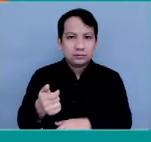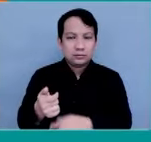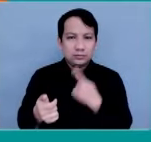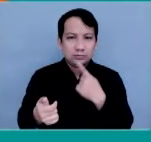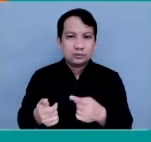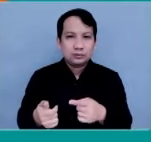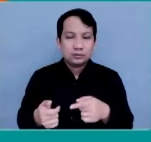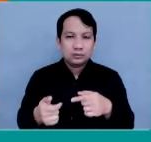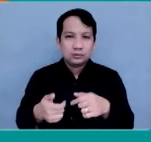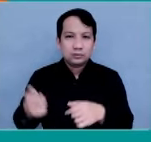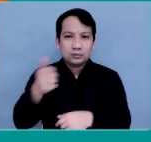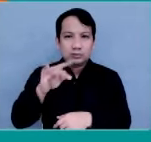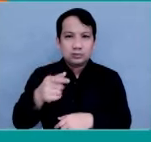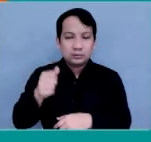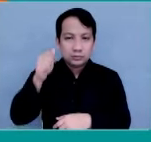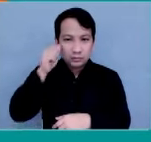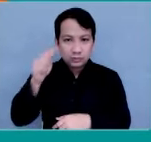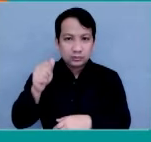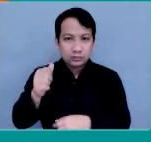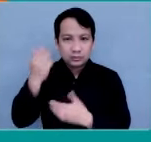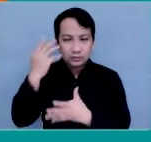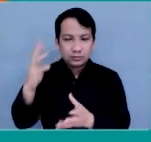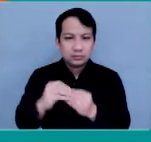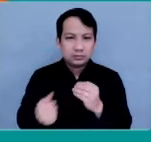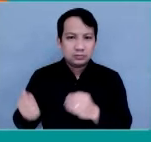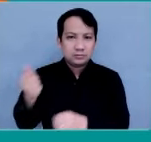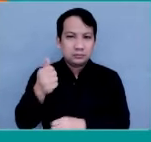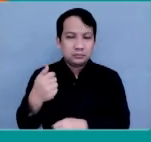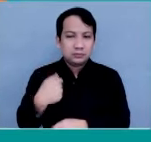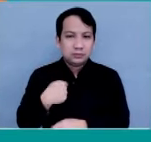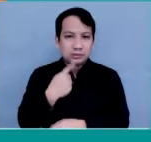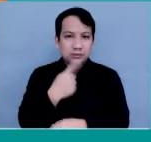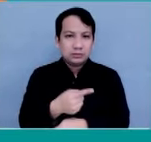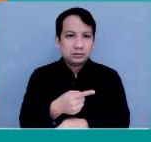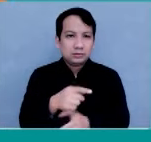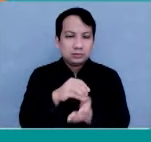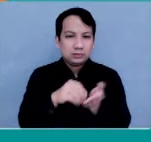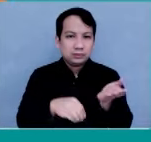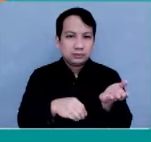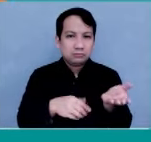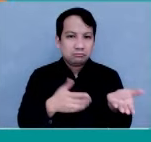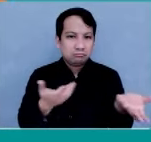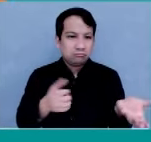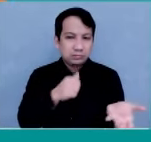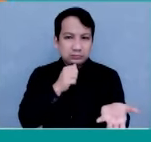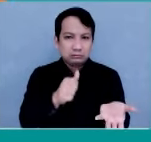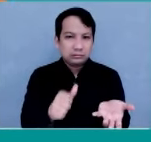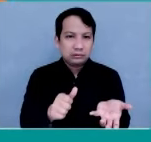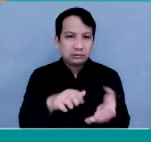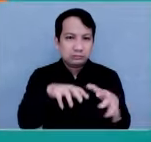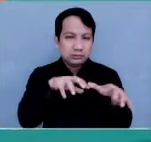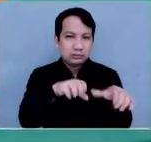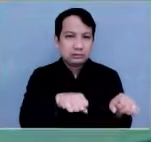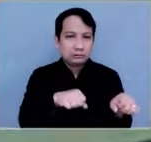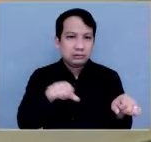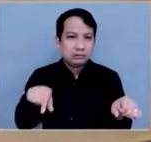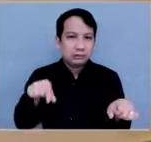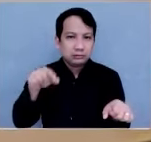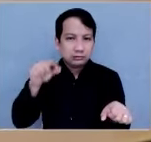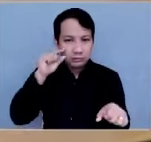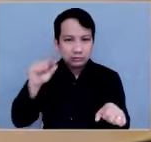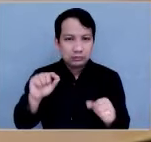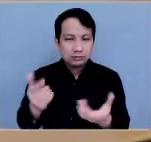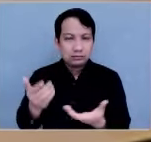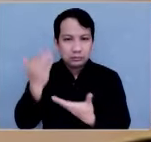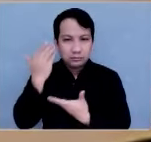Epal si DG secretary benner Abalos sa pagku raw ng credit sa tinawag niyang non-existent arrest kay Kiboy wala pang